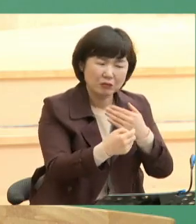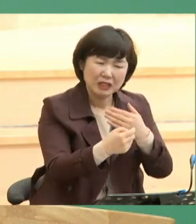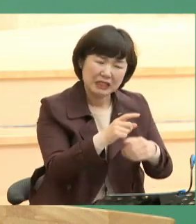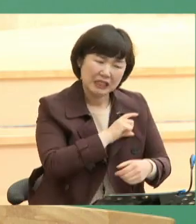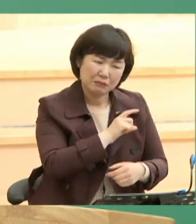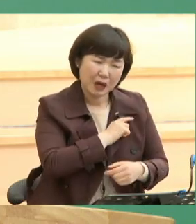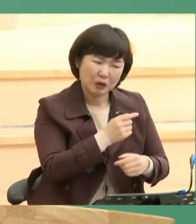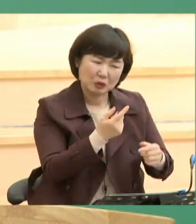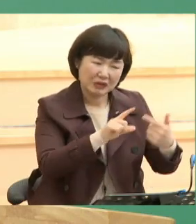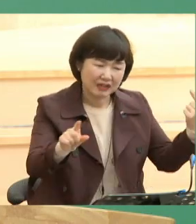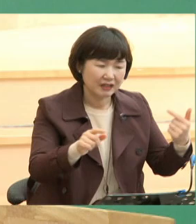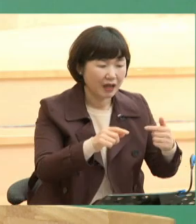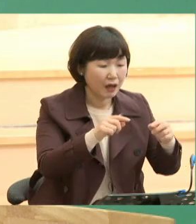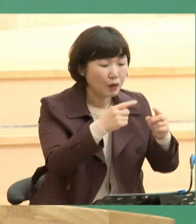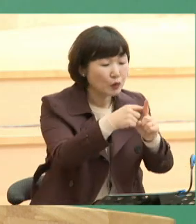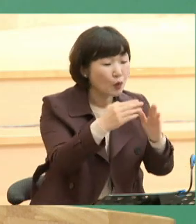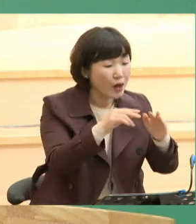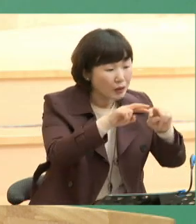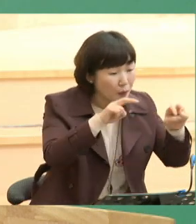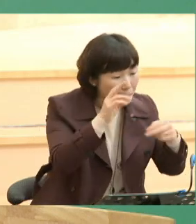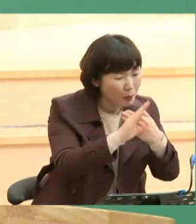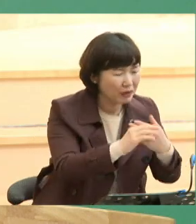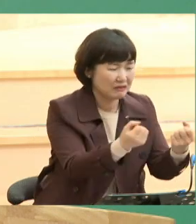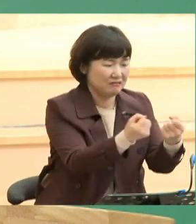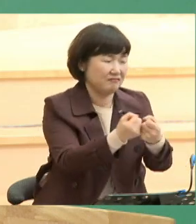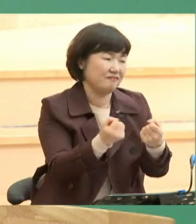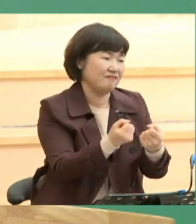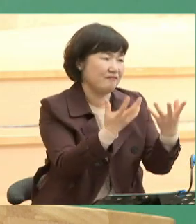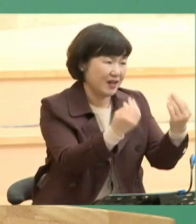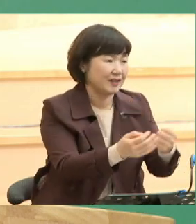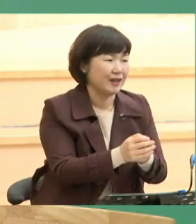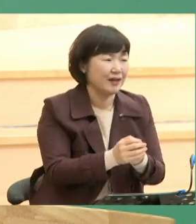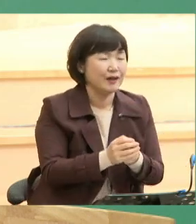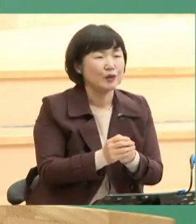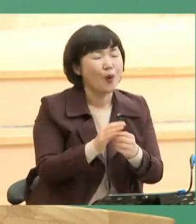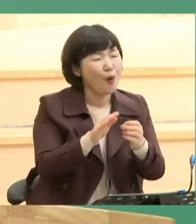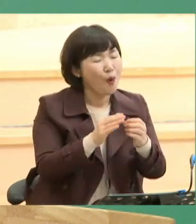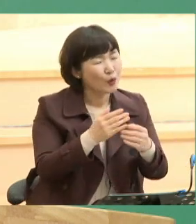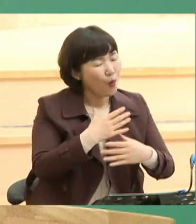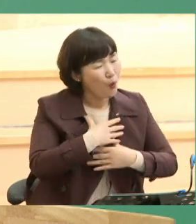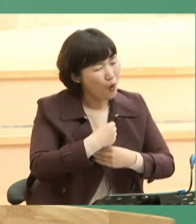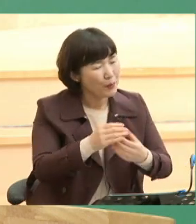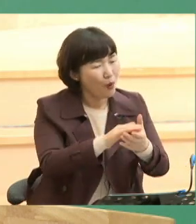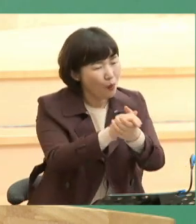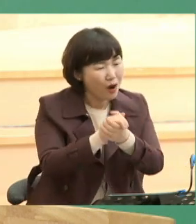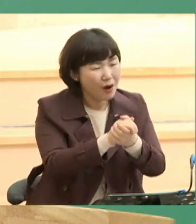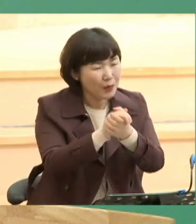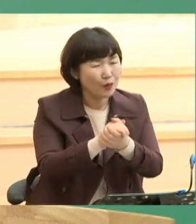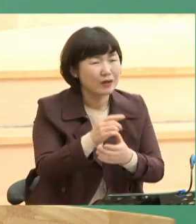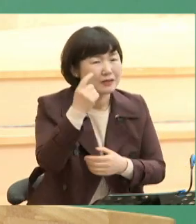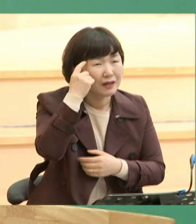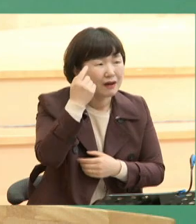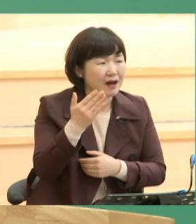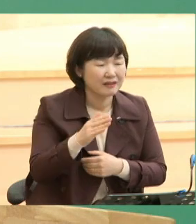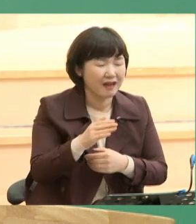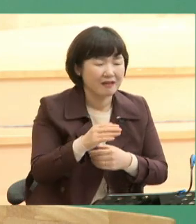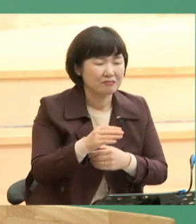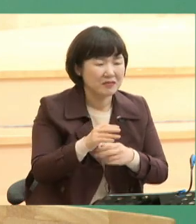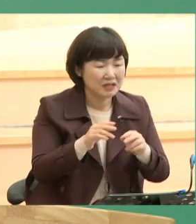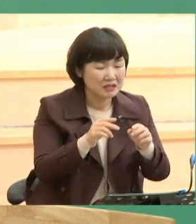들어가보면 싸워 화평과 화목을 영어 많은 마음이 있는데 현실은 그렇지 않는 것